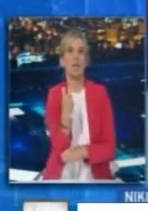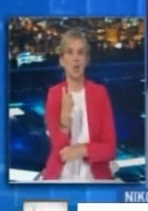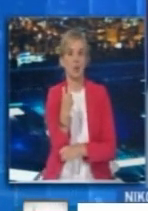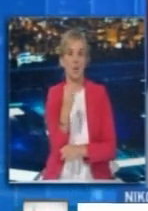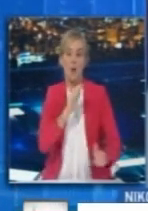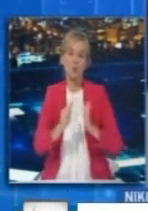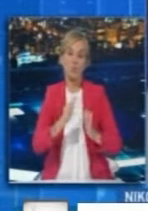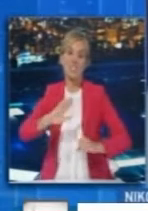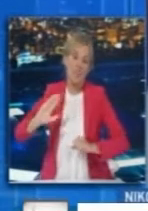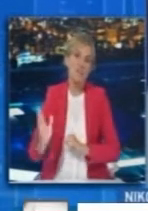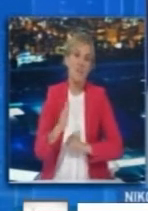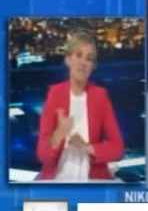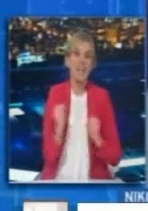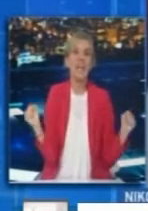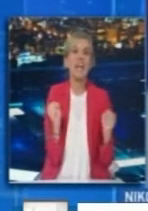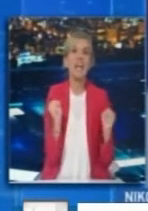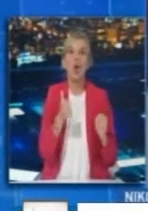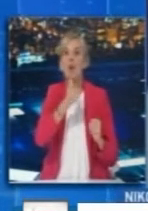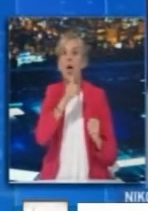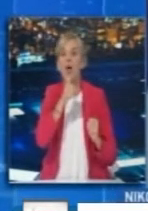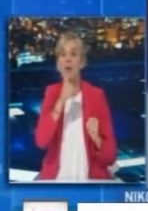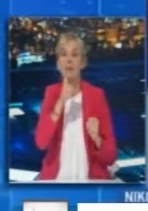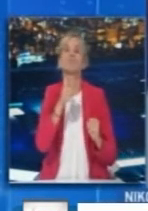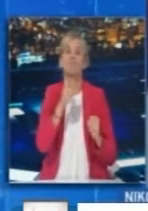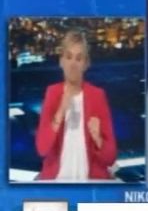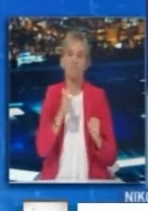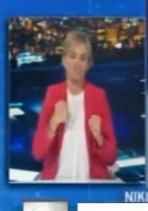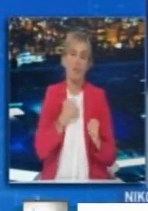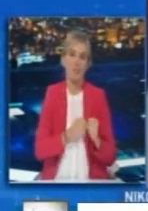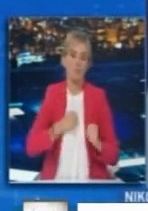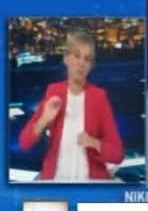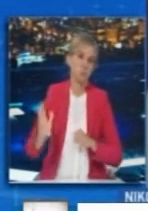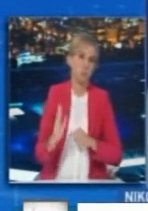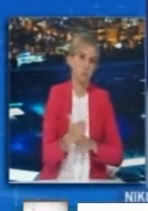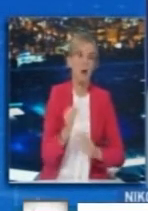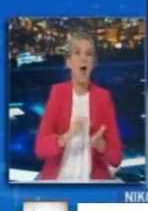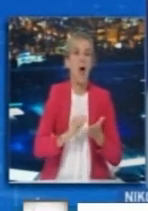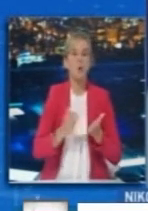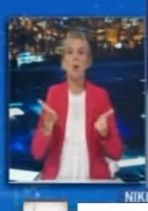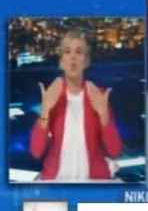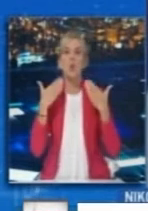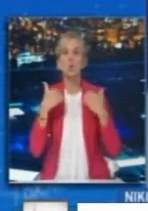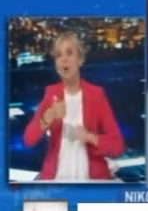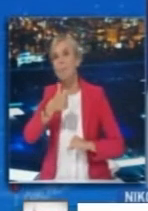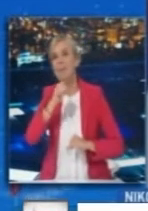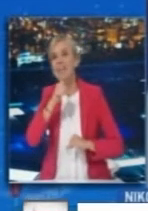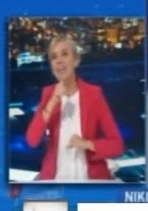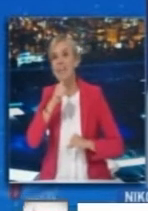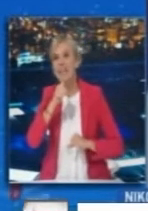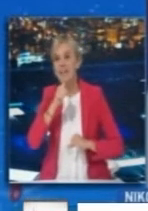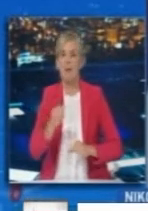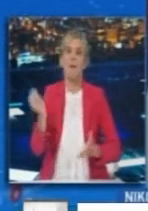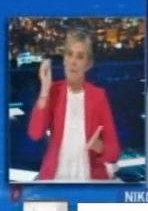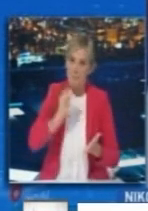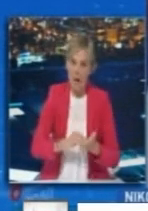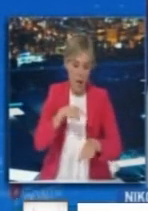κατοικιών τους και το τρίτο μήνυμα στις 5 και 5 για εκένωση δροσοπηγής. Επίσης, μήνυμα απεστάλλει στις 7 παρατέταρτο